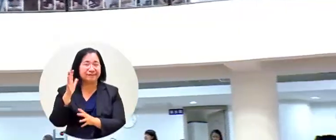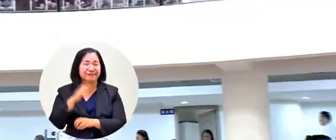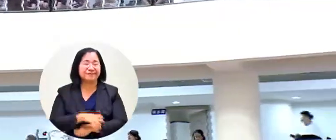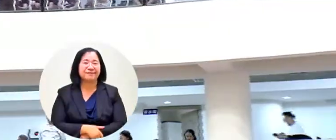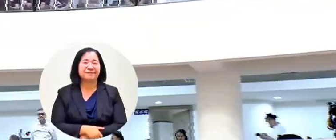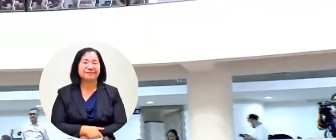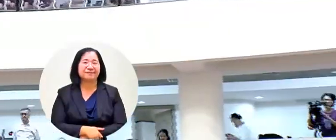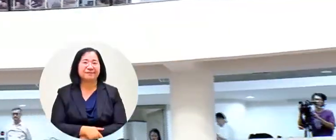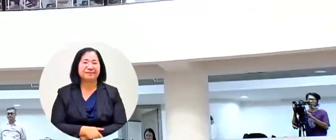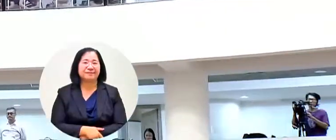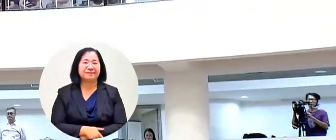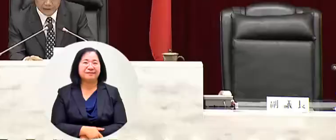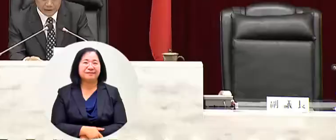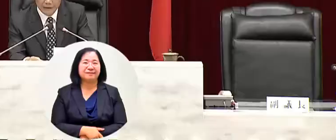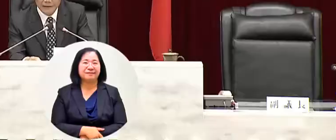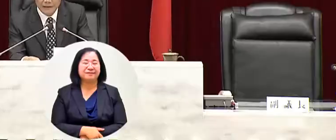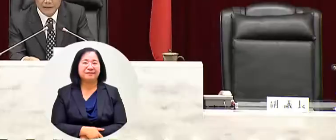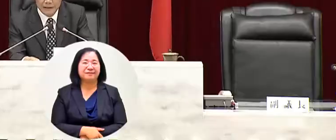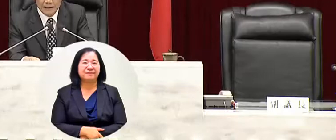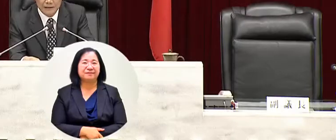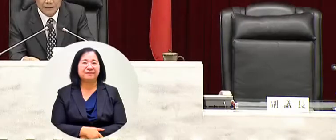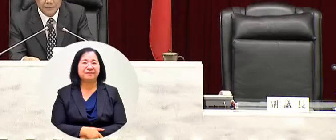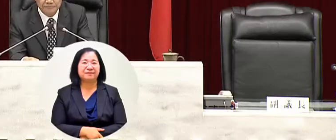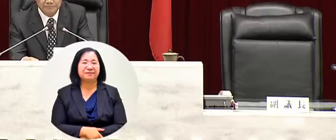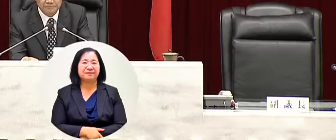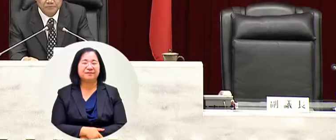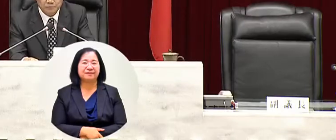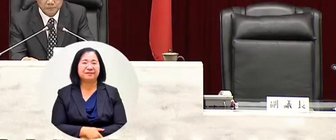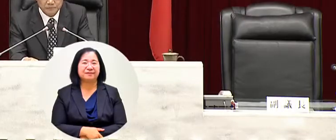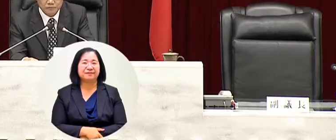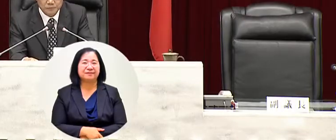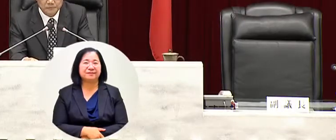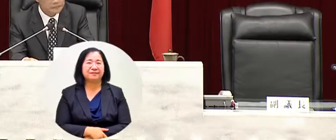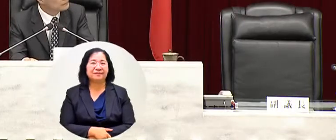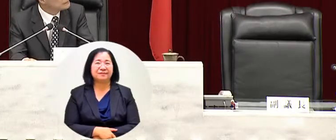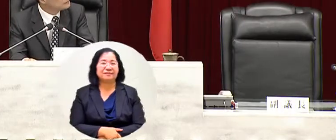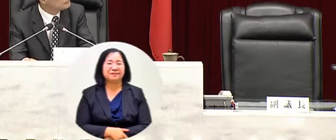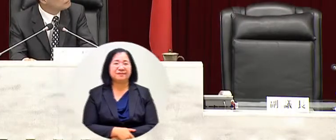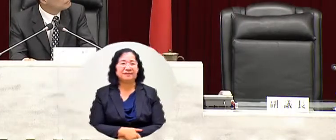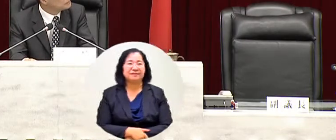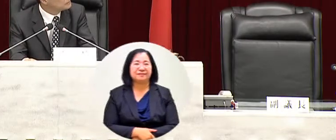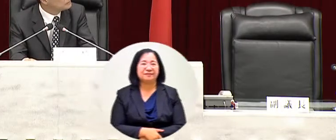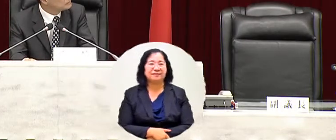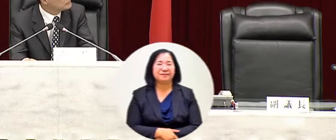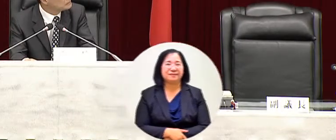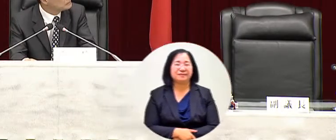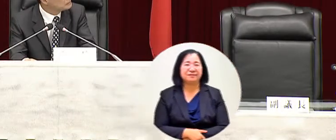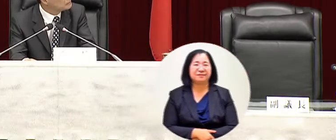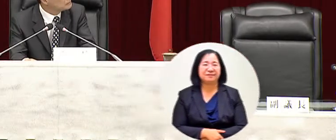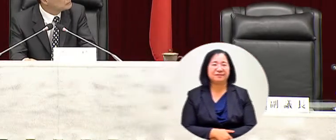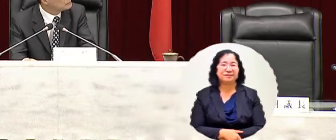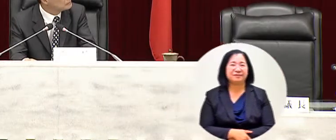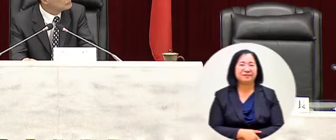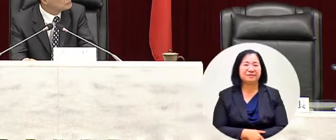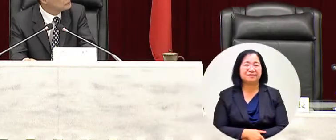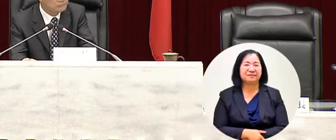学公共与文化事务学系师生莅临本会哈，啊，还有。